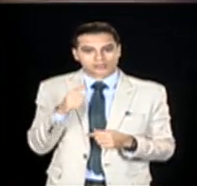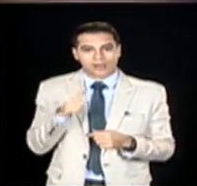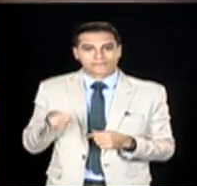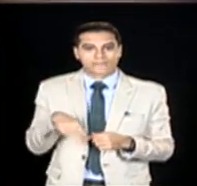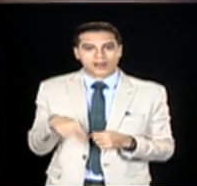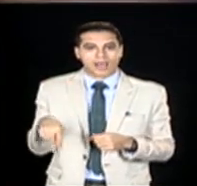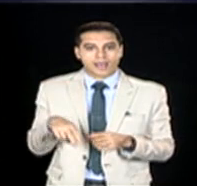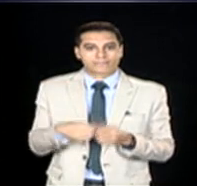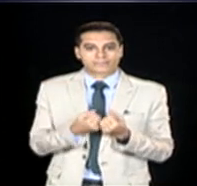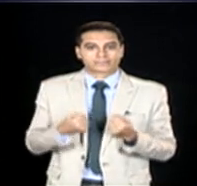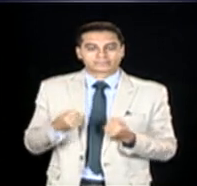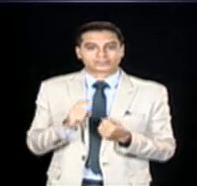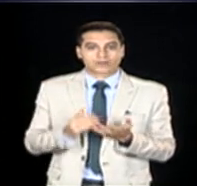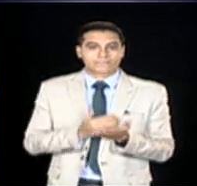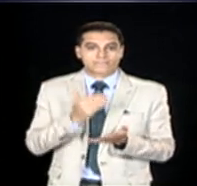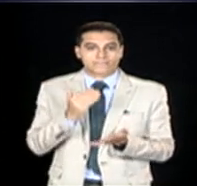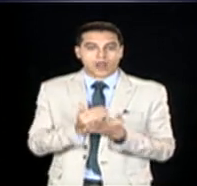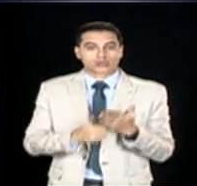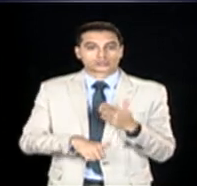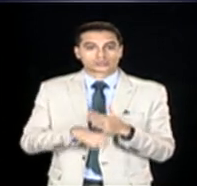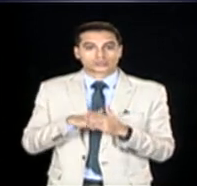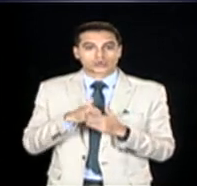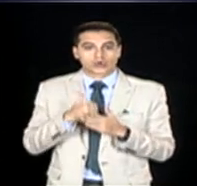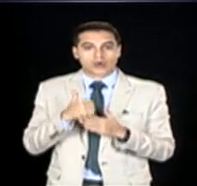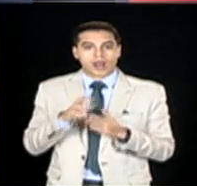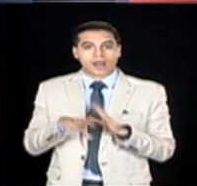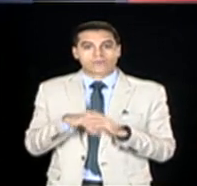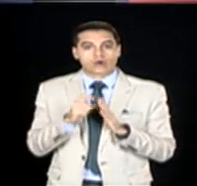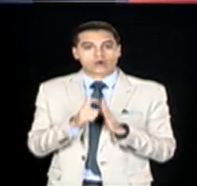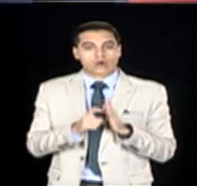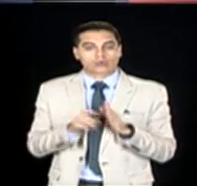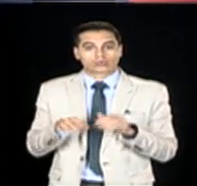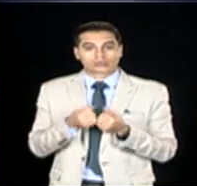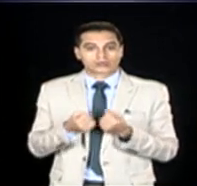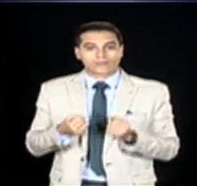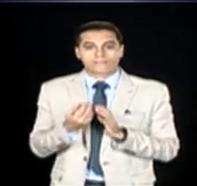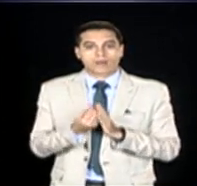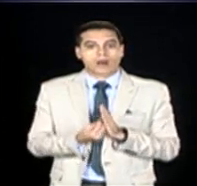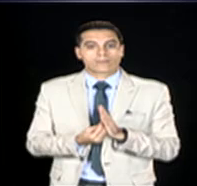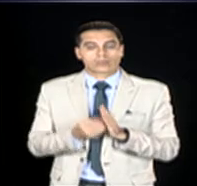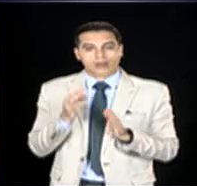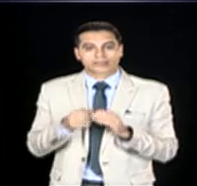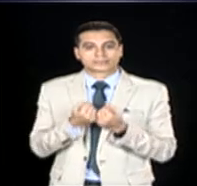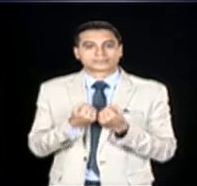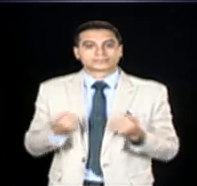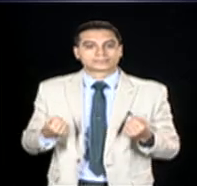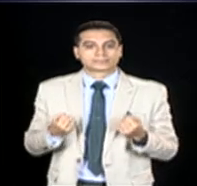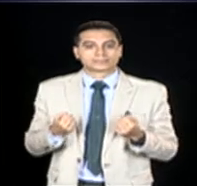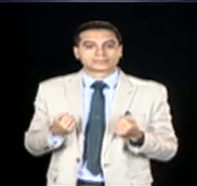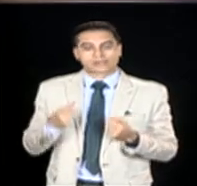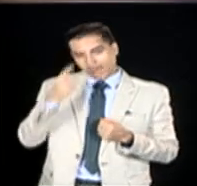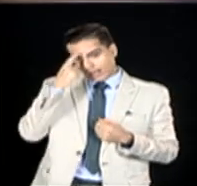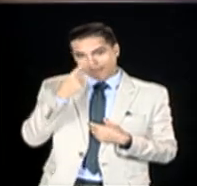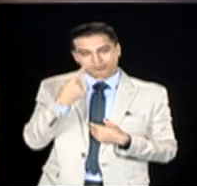أحذية. بعد البطولة الفيفا عملت قانون بمنع اللعب بدون أحذية، والهند